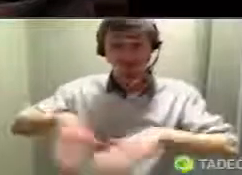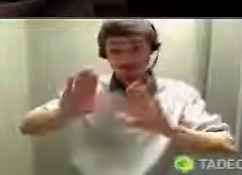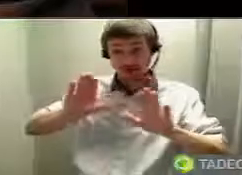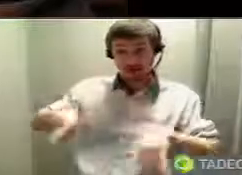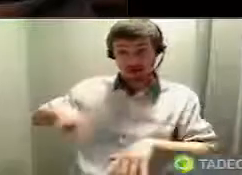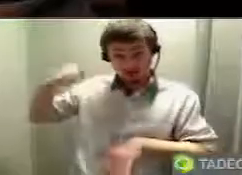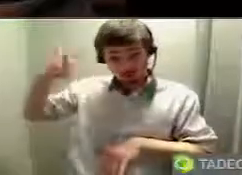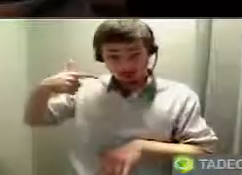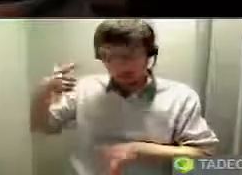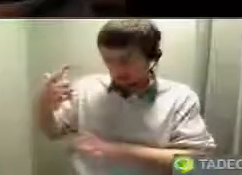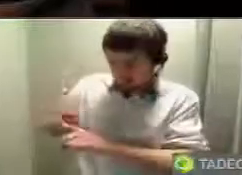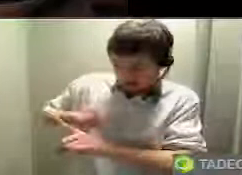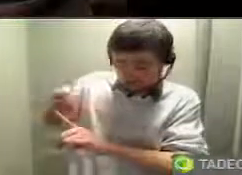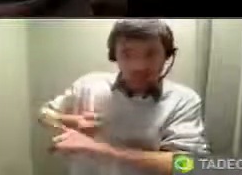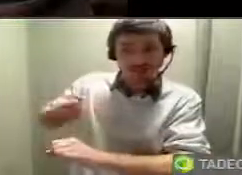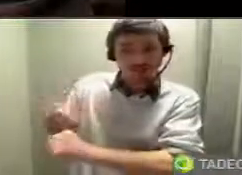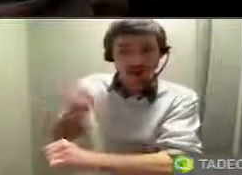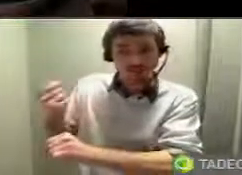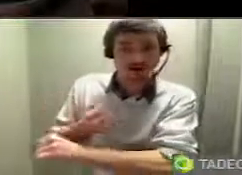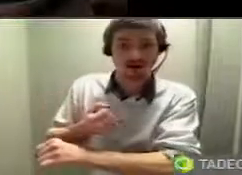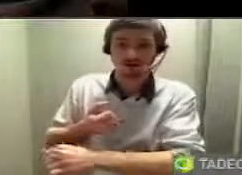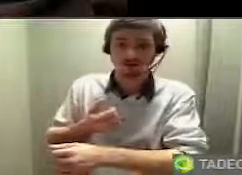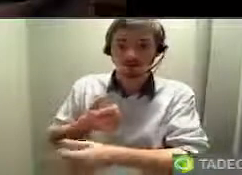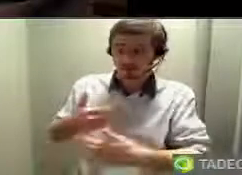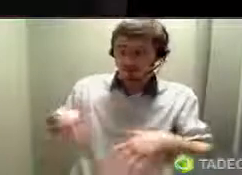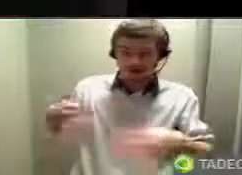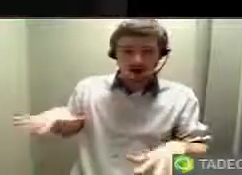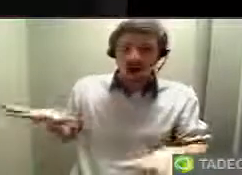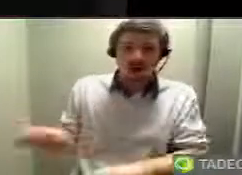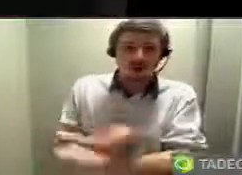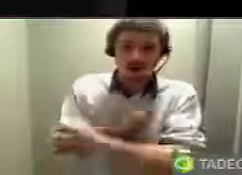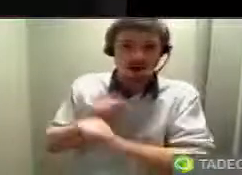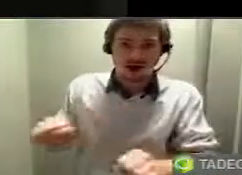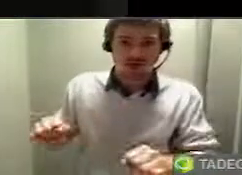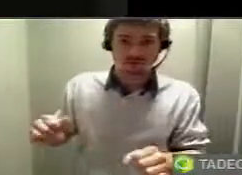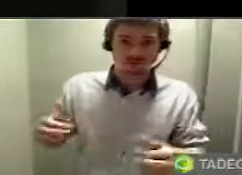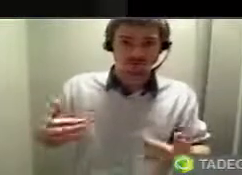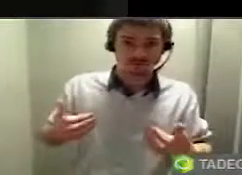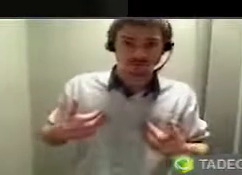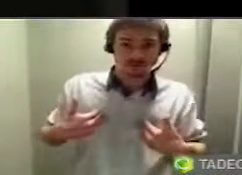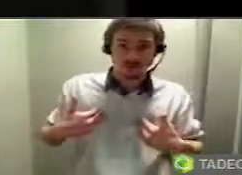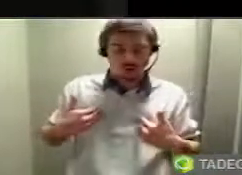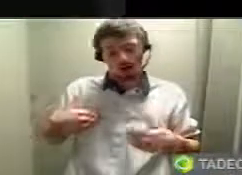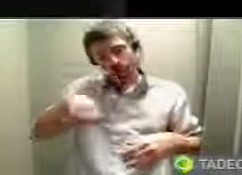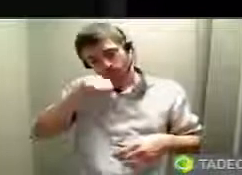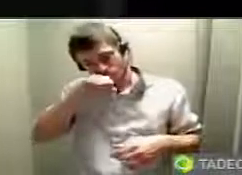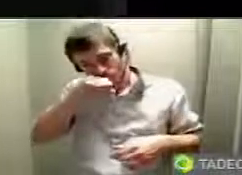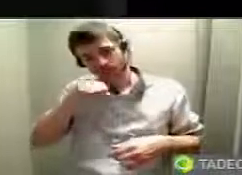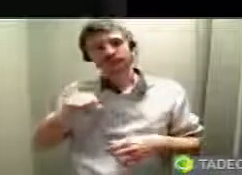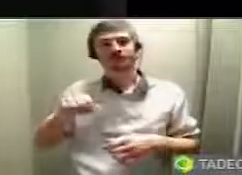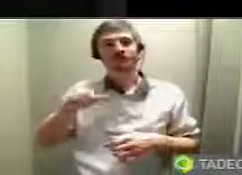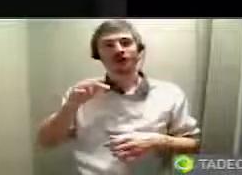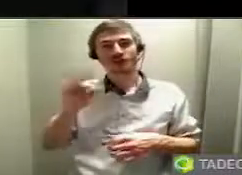c'est vraiment incroyable que je suis amateur de vin français, mais je suis aussi